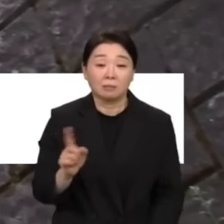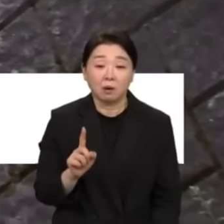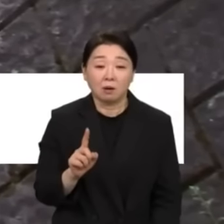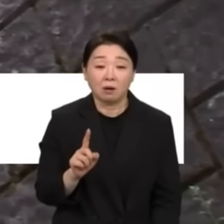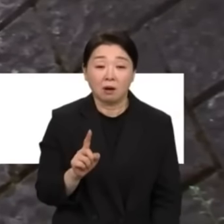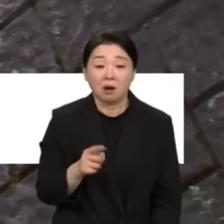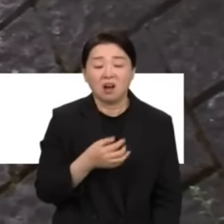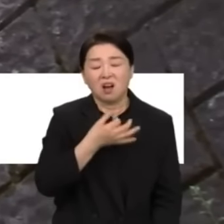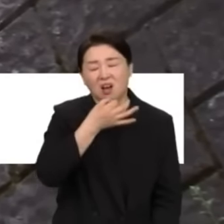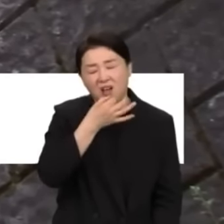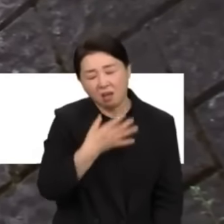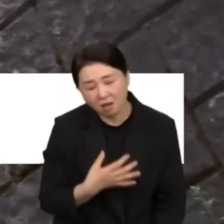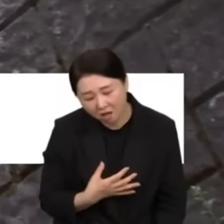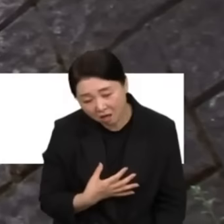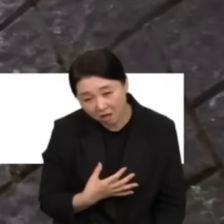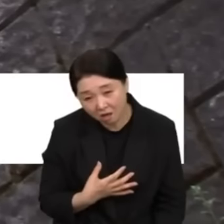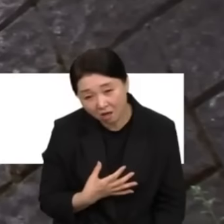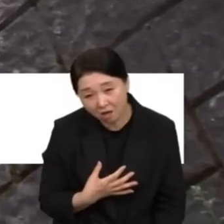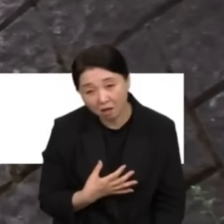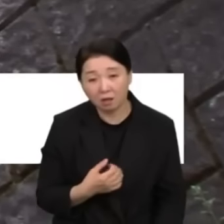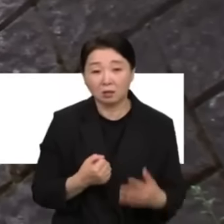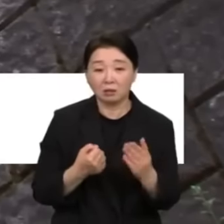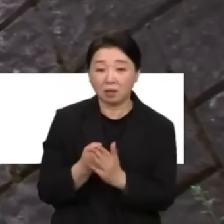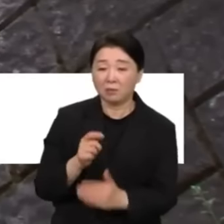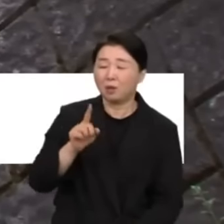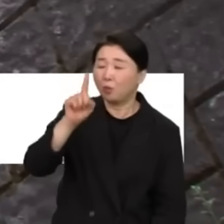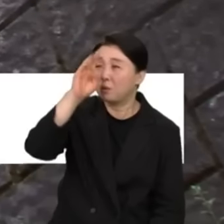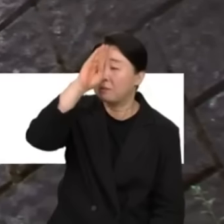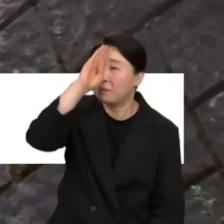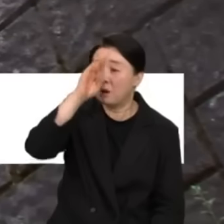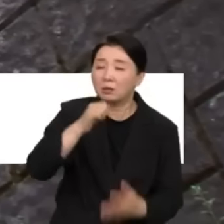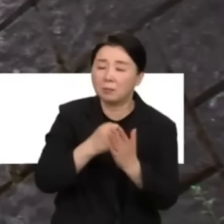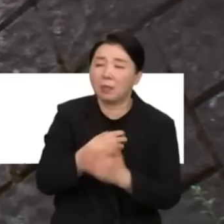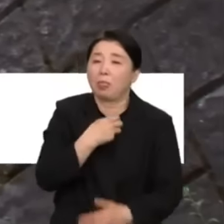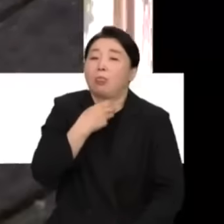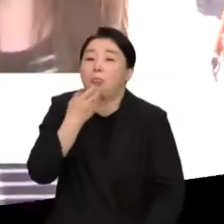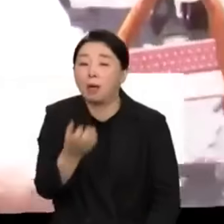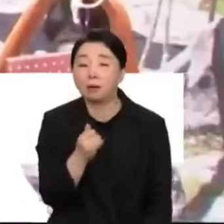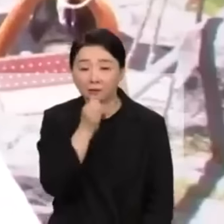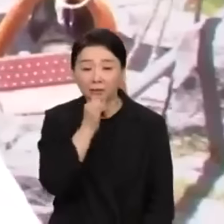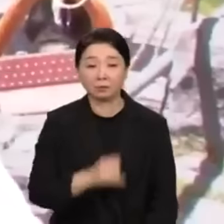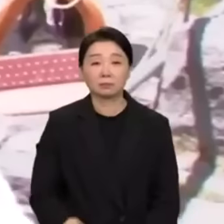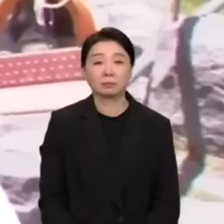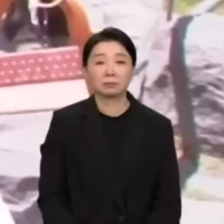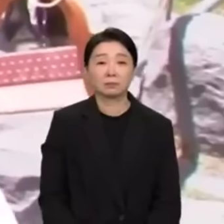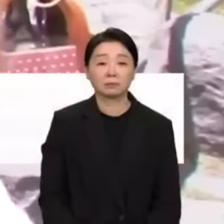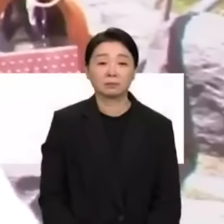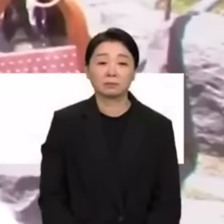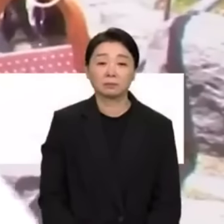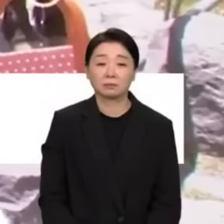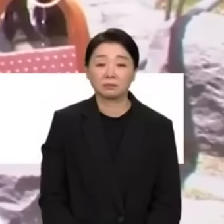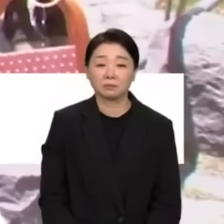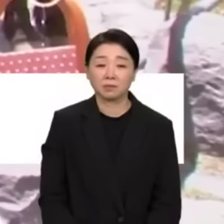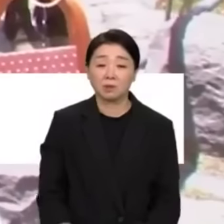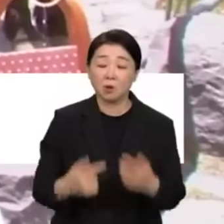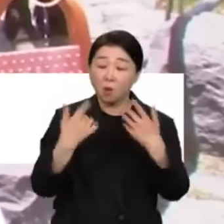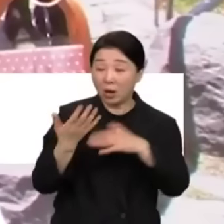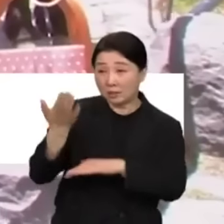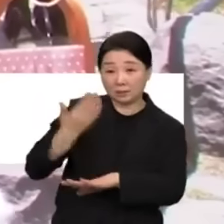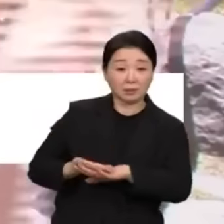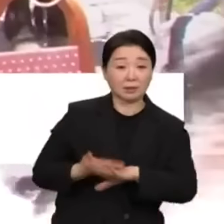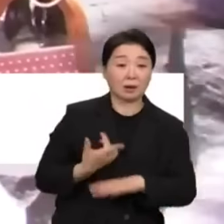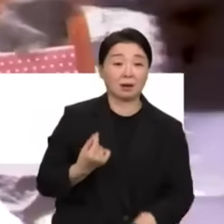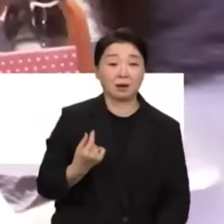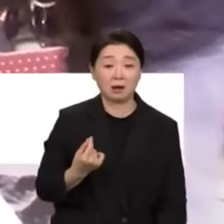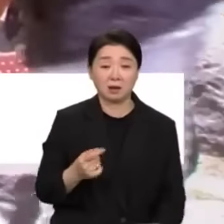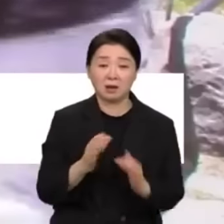힘이 들어서 뭐 고산병 때문에 구토를 하시거나. We definitely notice a big difference now that the